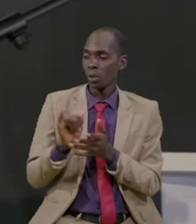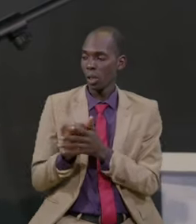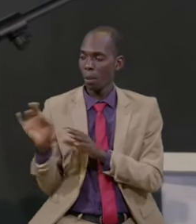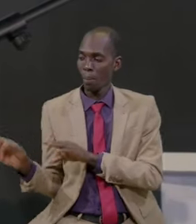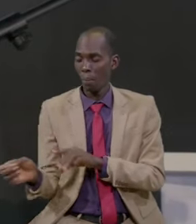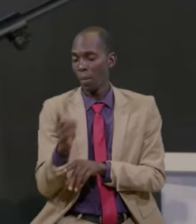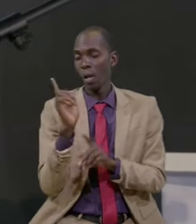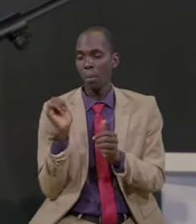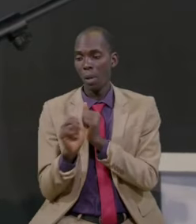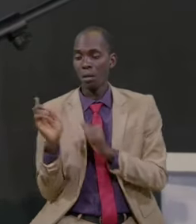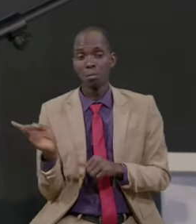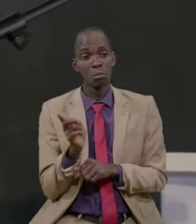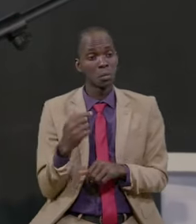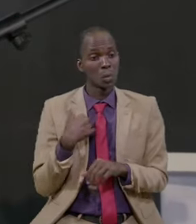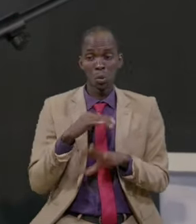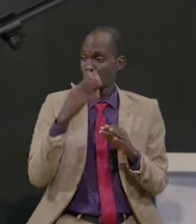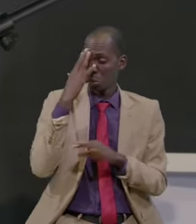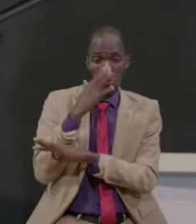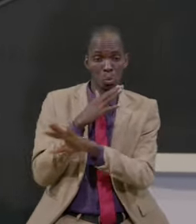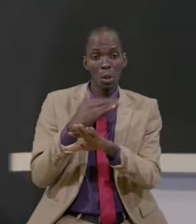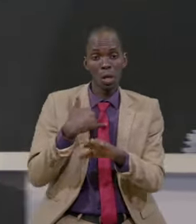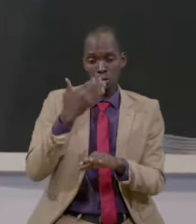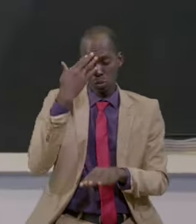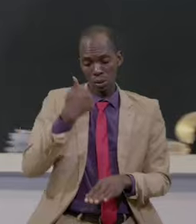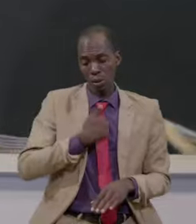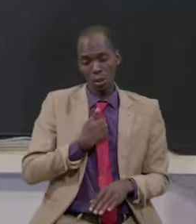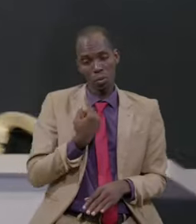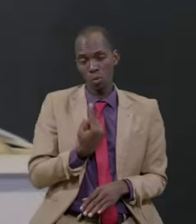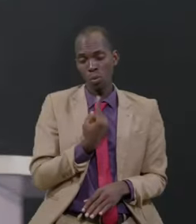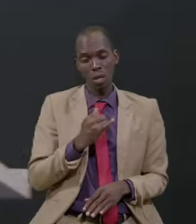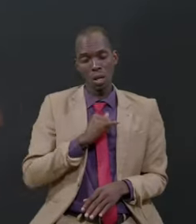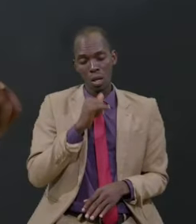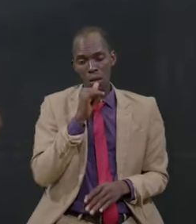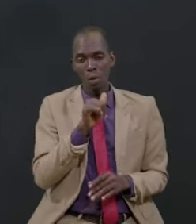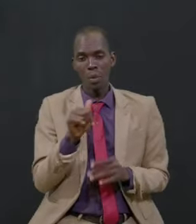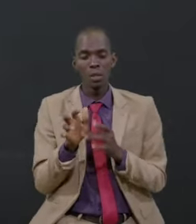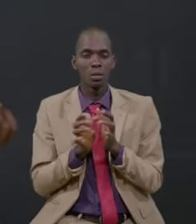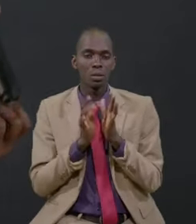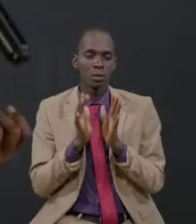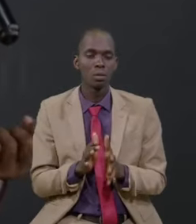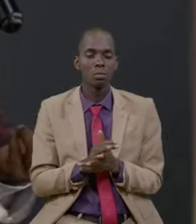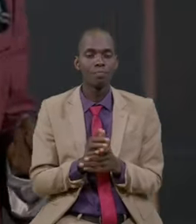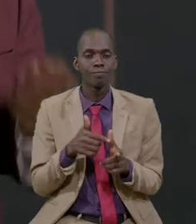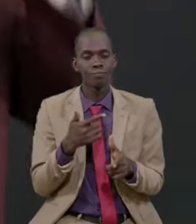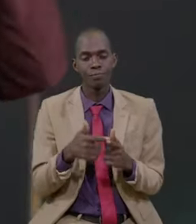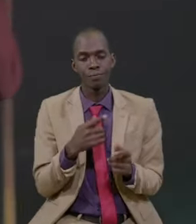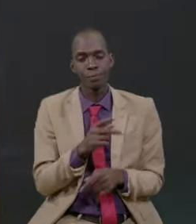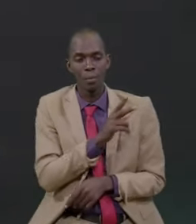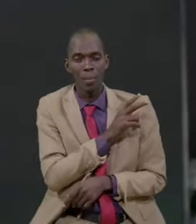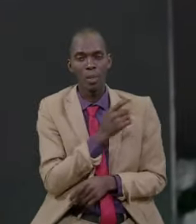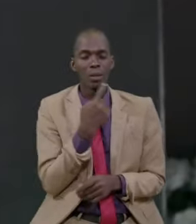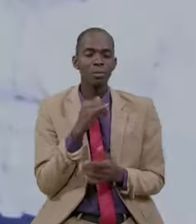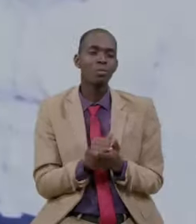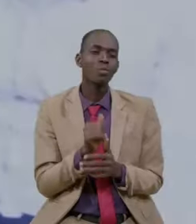chrétiens, je ne le connais pas, mais je connais pour moi, je suis un chrétien. Alors ils ont dit, quelle